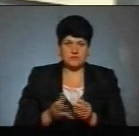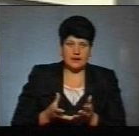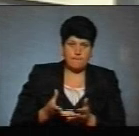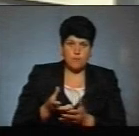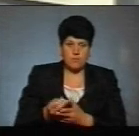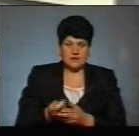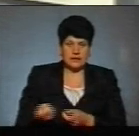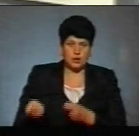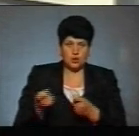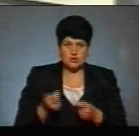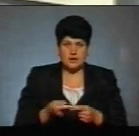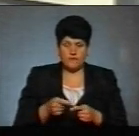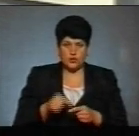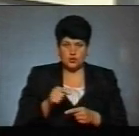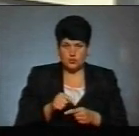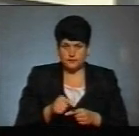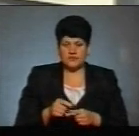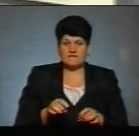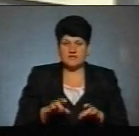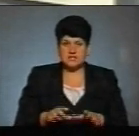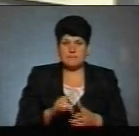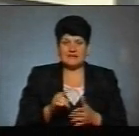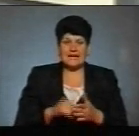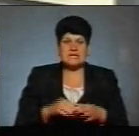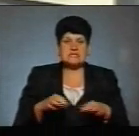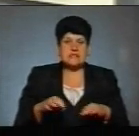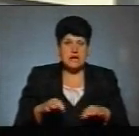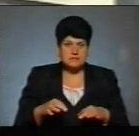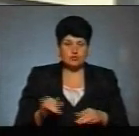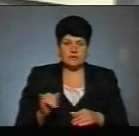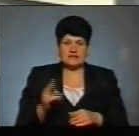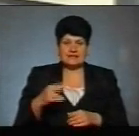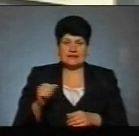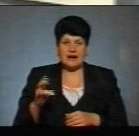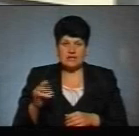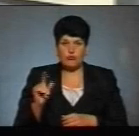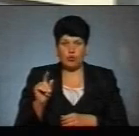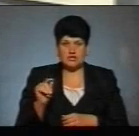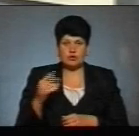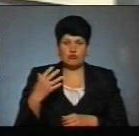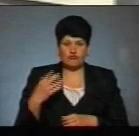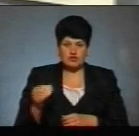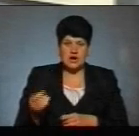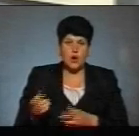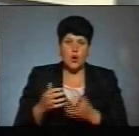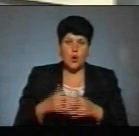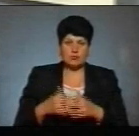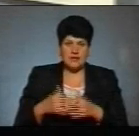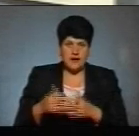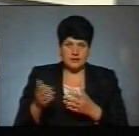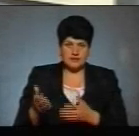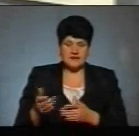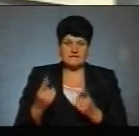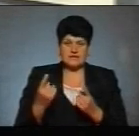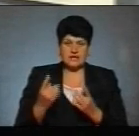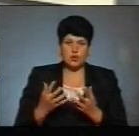проплатили доставку цього грузу, вирішили питання з транспортом. І з Данії вже в понеділок вже обладнання із